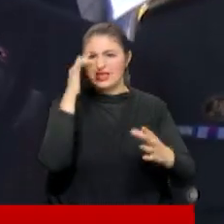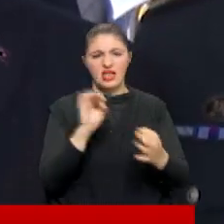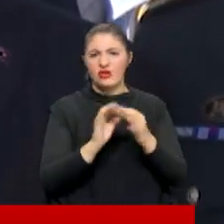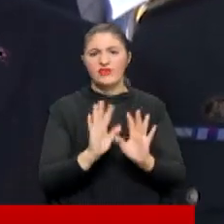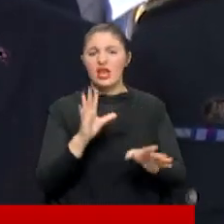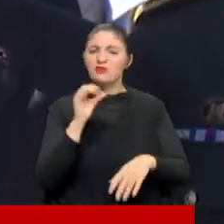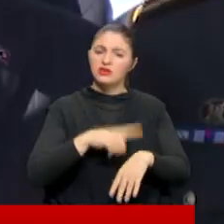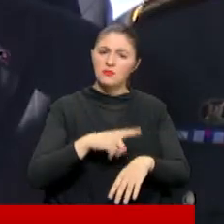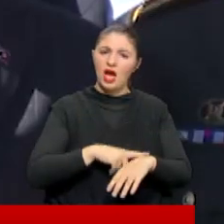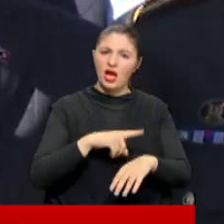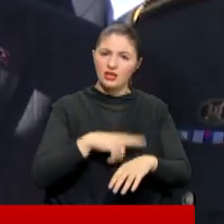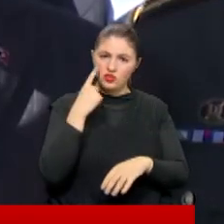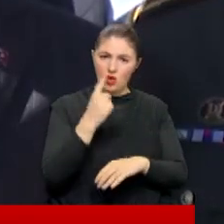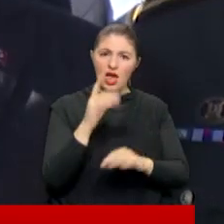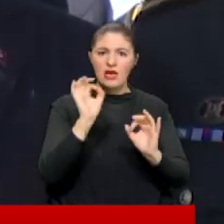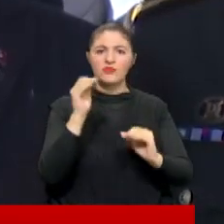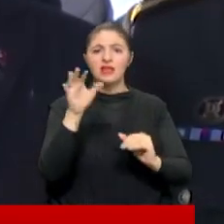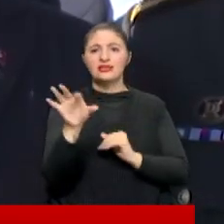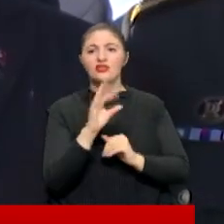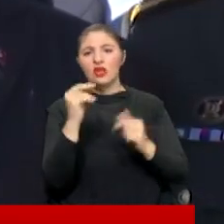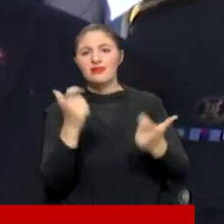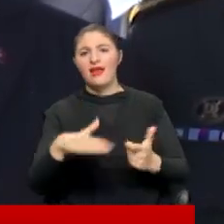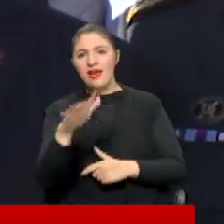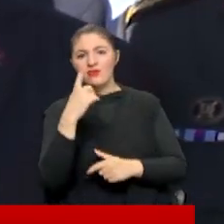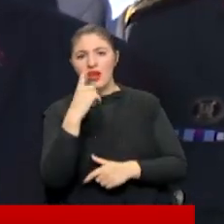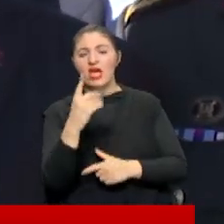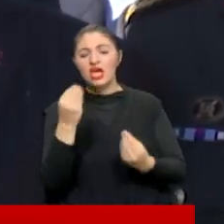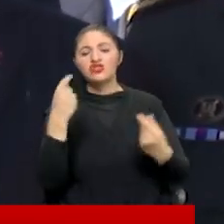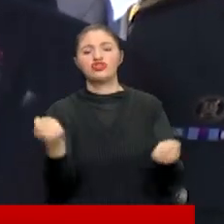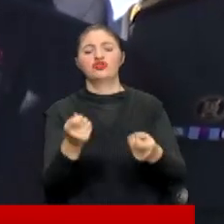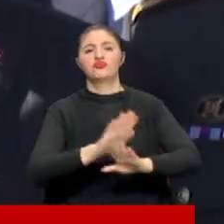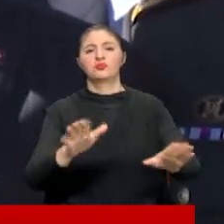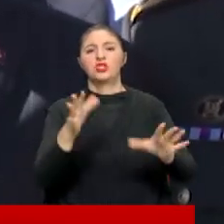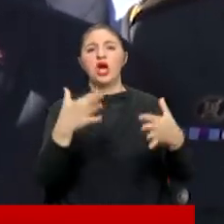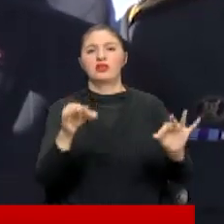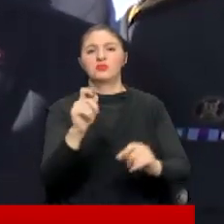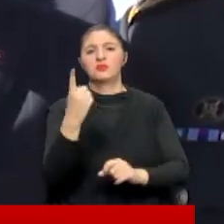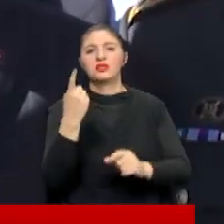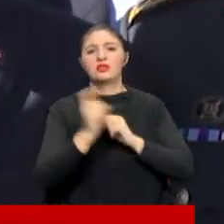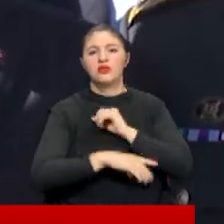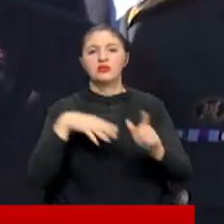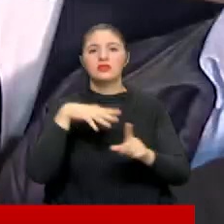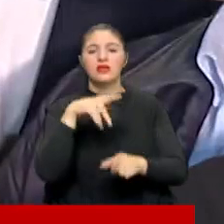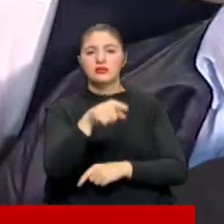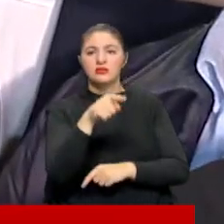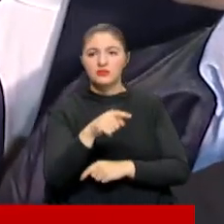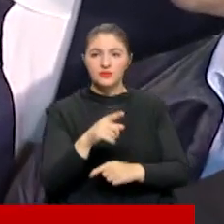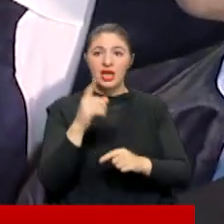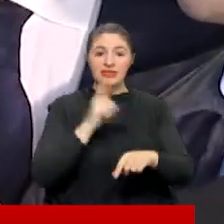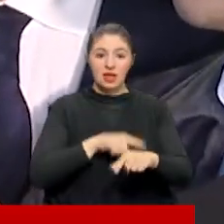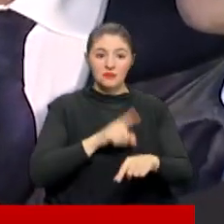değildir hem zamanlaması itibariyle hem seçilen mekan itibariyle İyi çalışılmış iyi hazırlanmış bir terör saldırısı